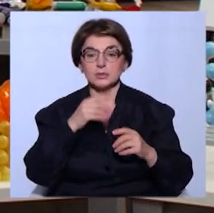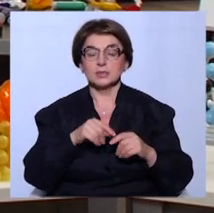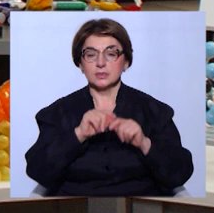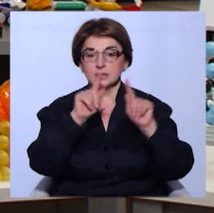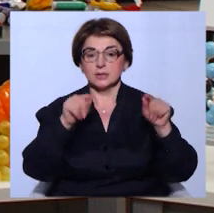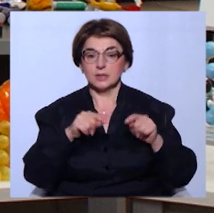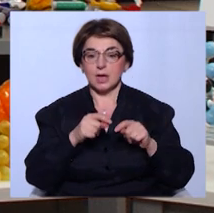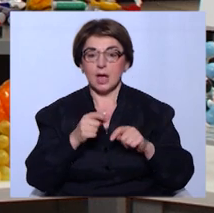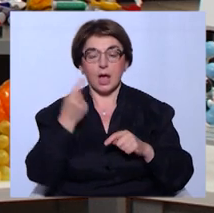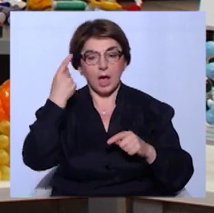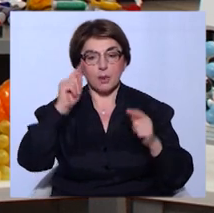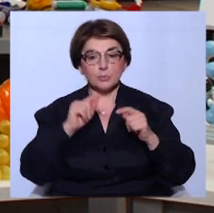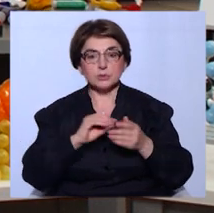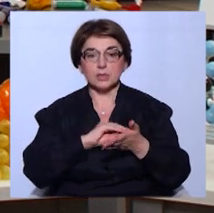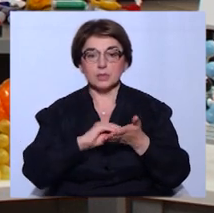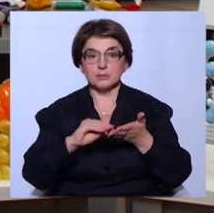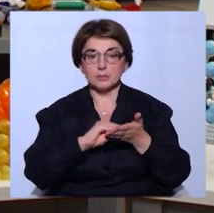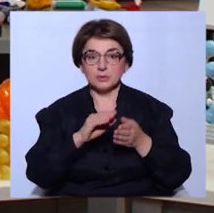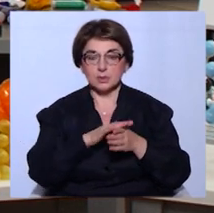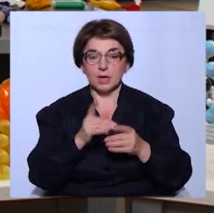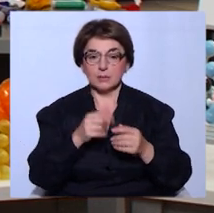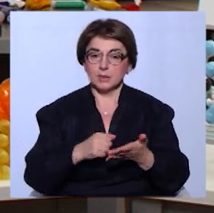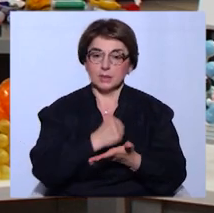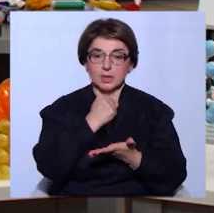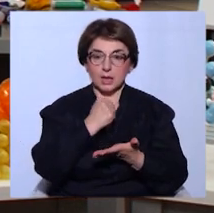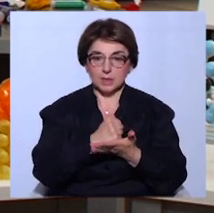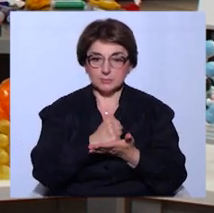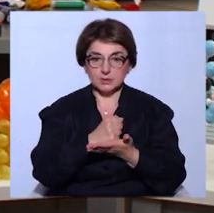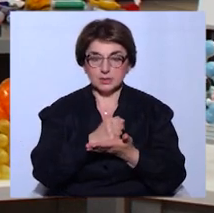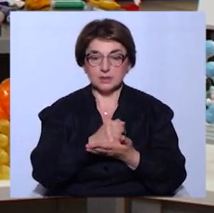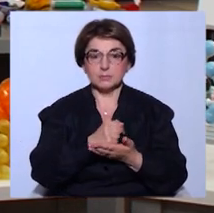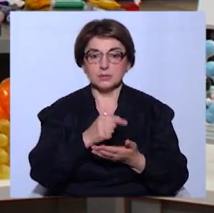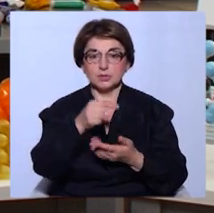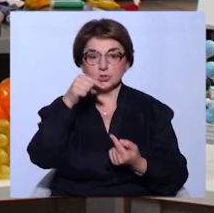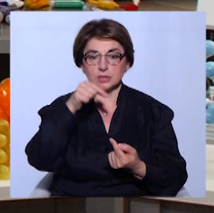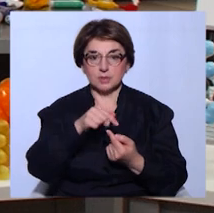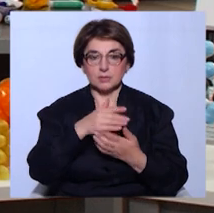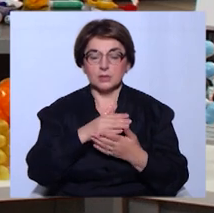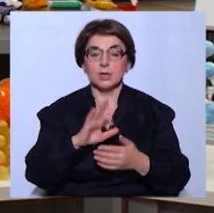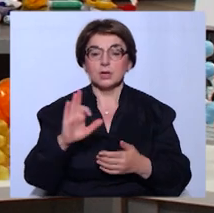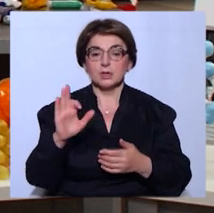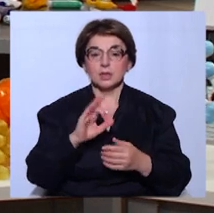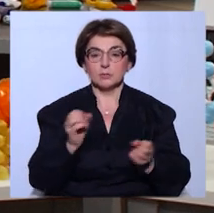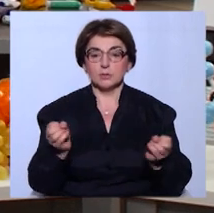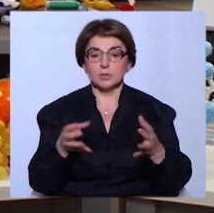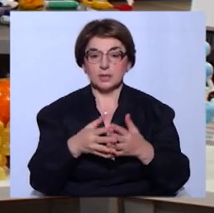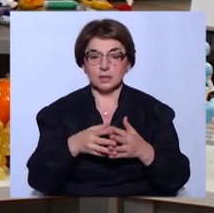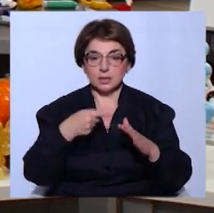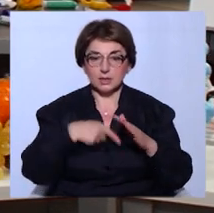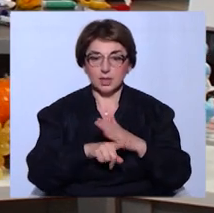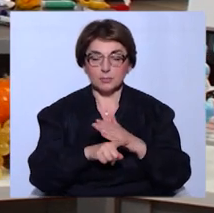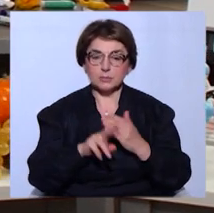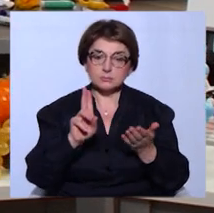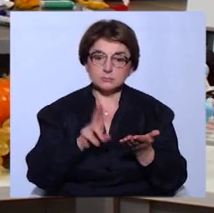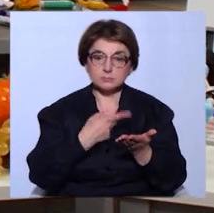ამოხსენით ამოცანები და რა თქმა უნდა ამ გაკვეთილზეც გამტკიცების მიზნით ვაპირებ რომ ქიმიური რეაქციებიდან გამომდინარე